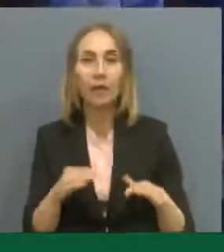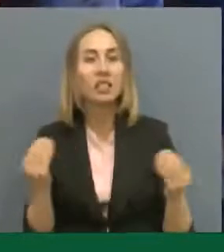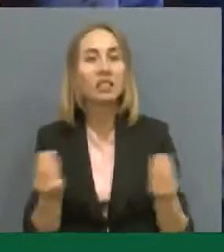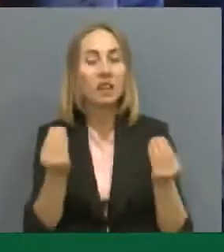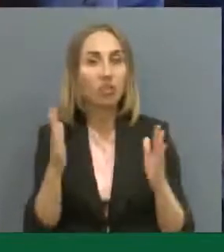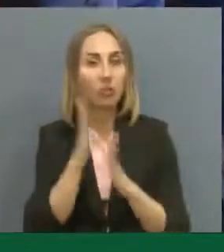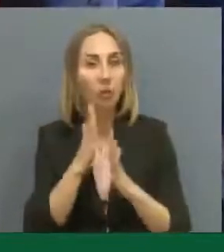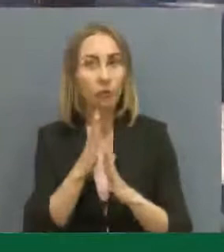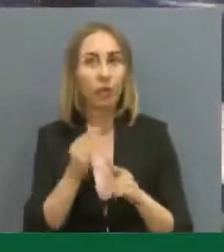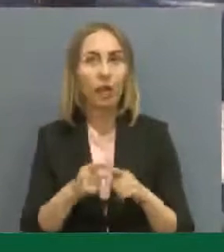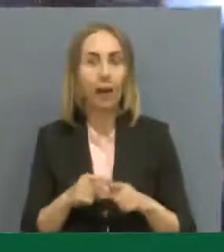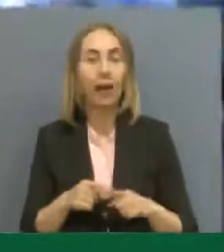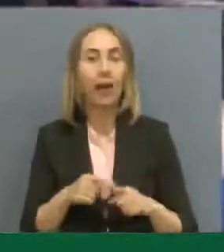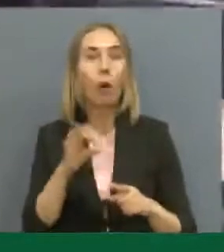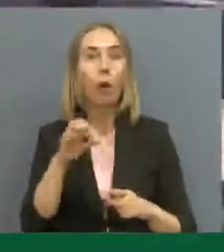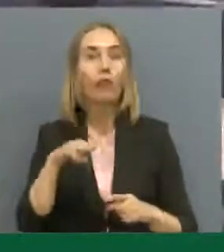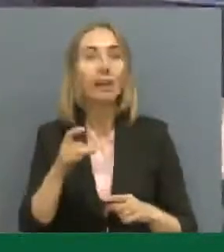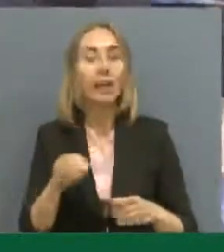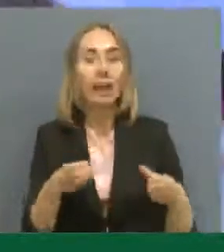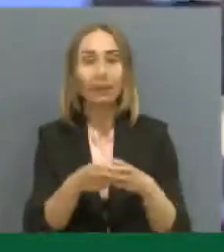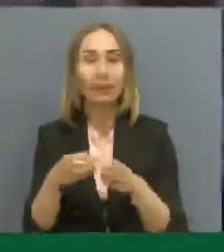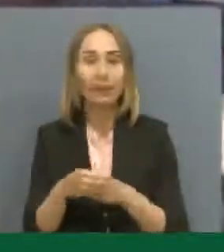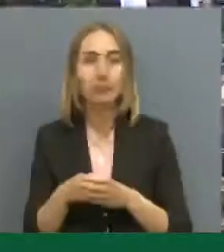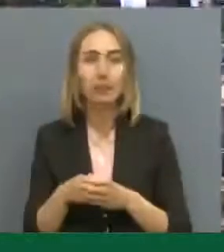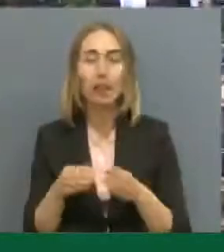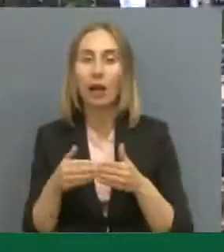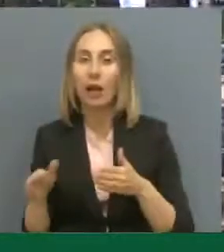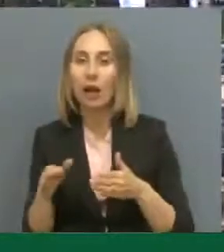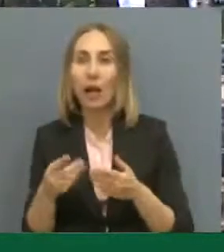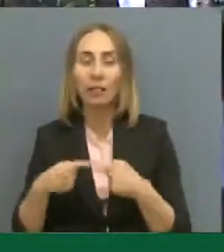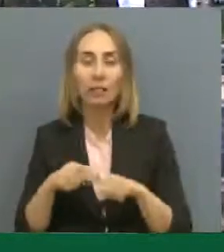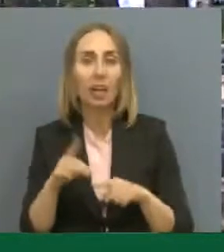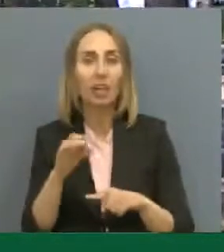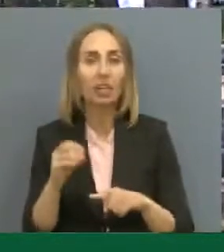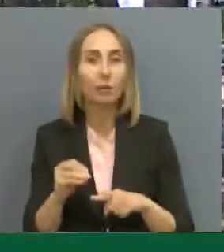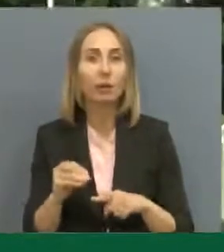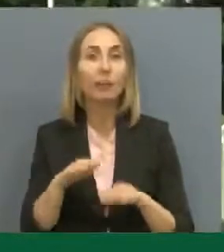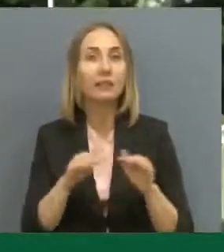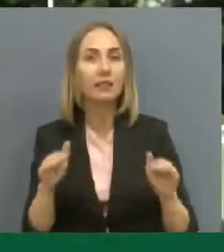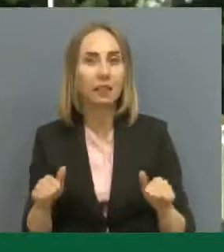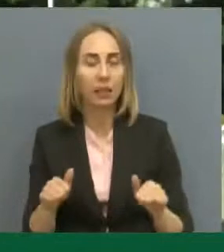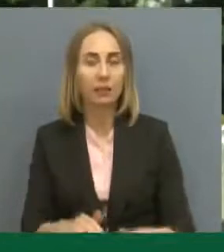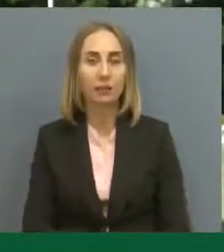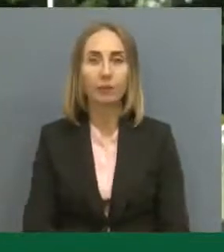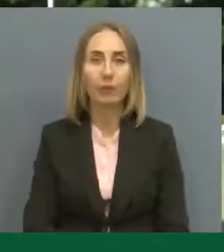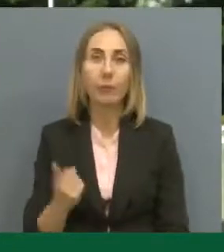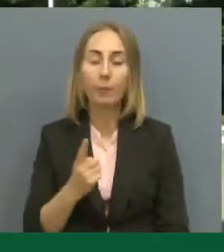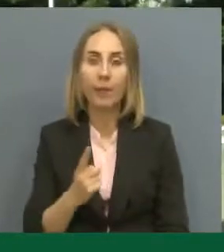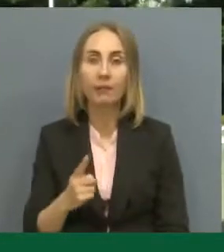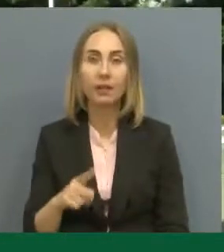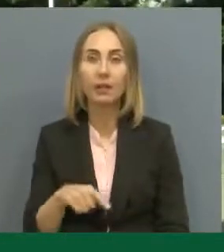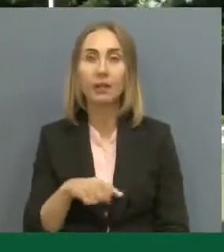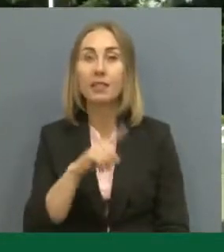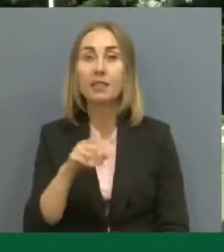воздухе. Также отряды должны быть изолированы при организации режима работы и досуга детей. Первый загородный лагерь, который